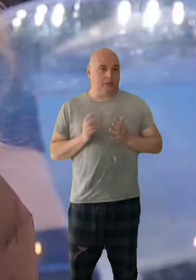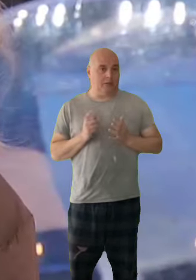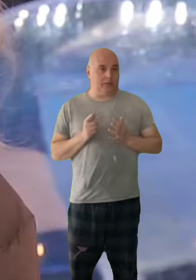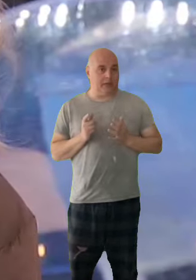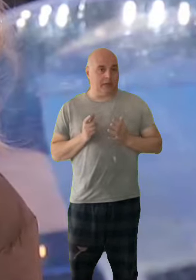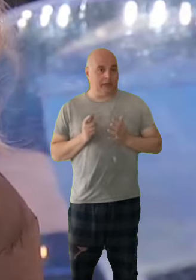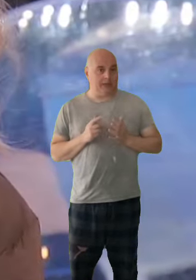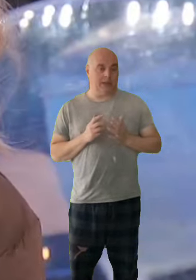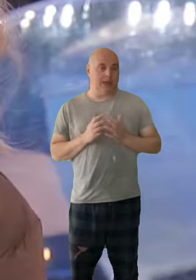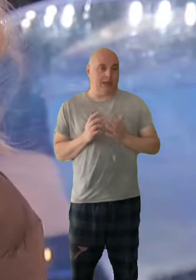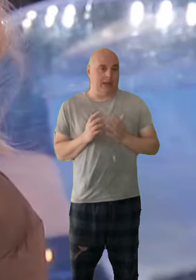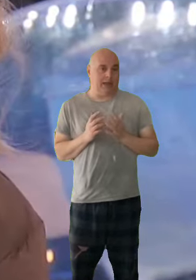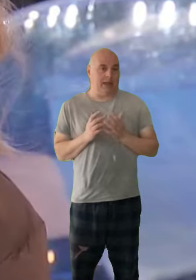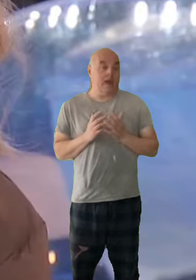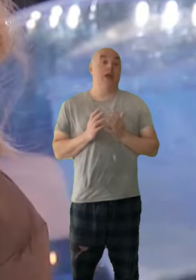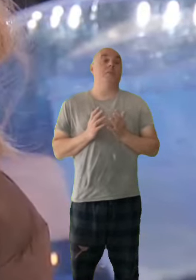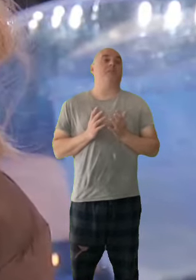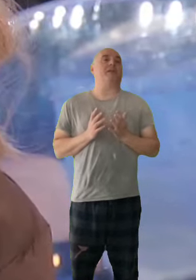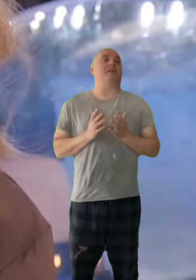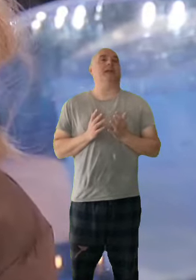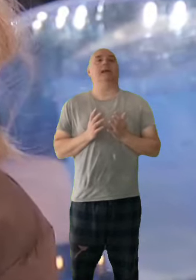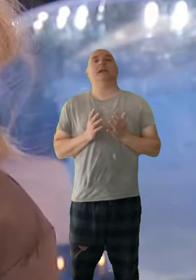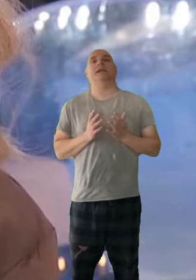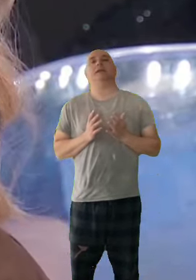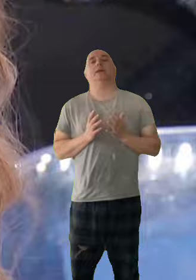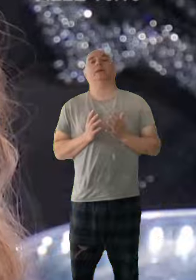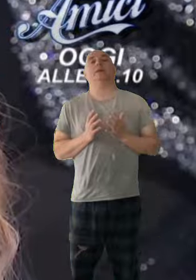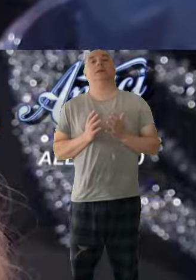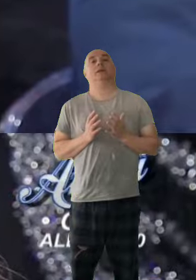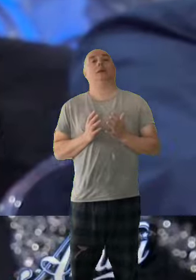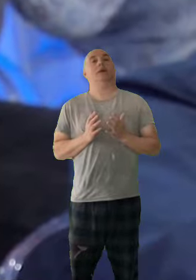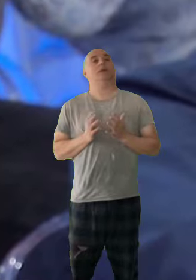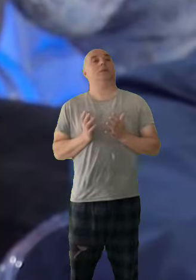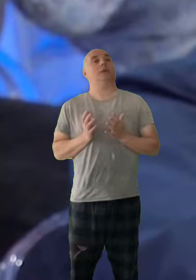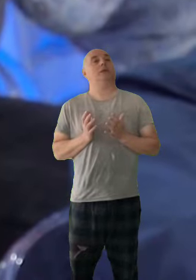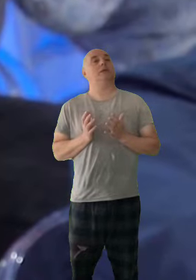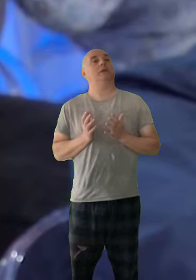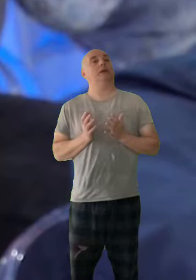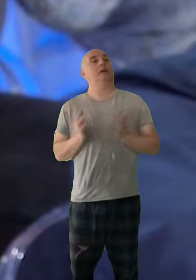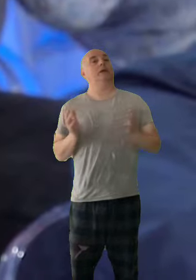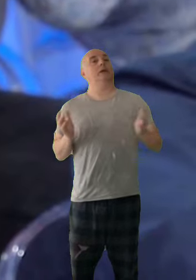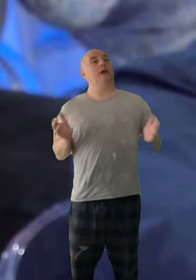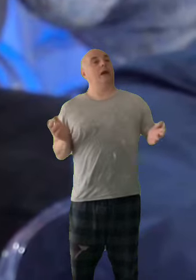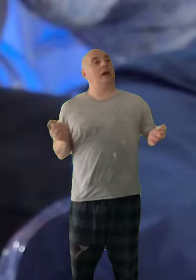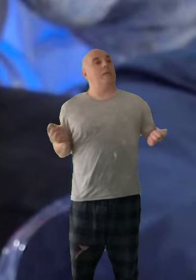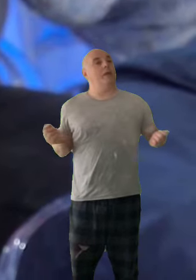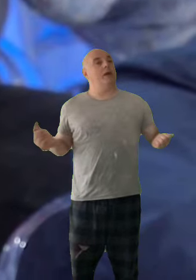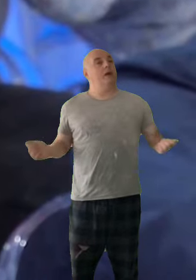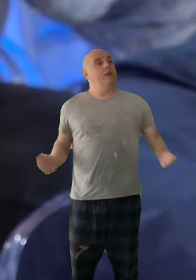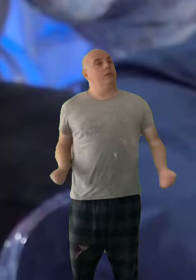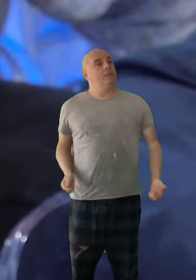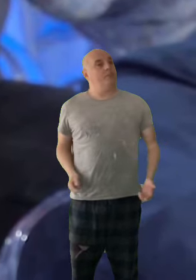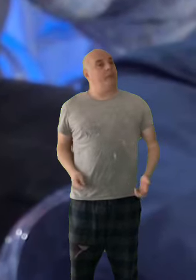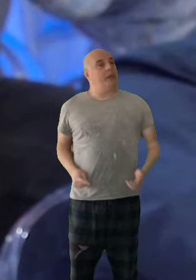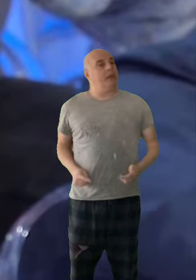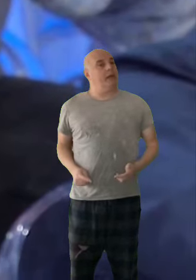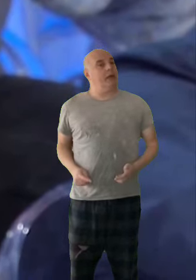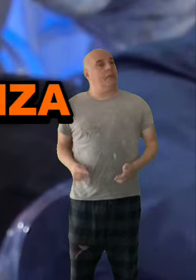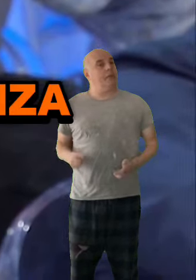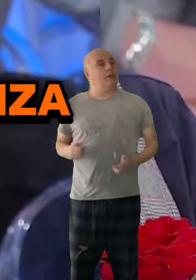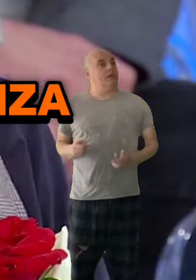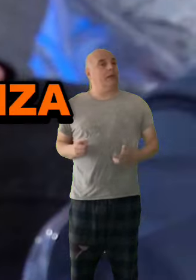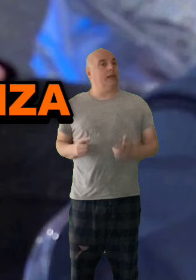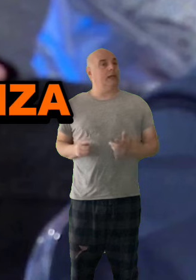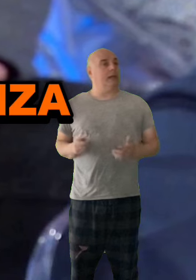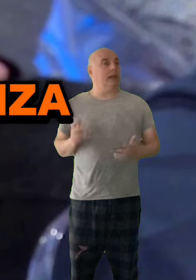De Filippi chiede a Tiziana di raccontare l'uscita fatta con Luciano La dama spiega che la puntamento non è andato benissimo